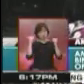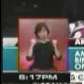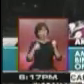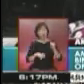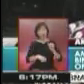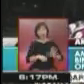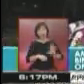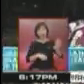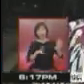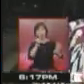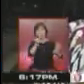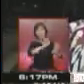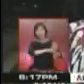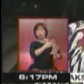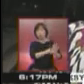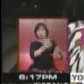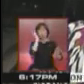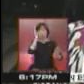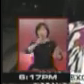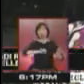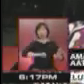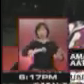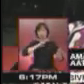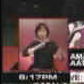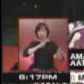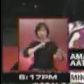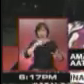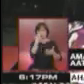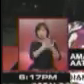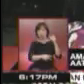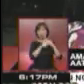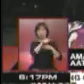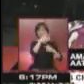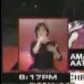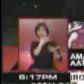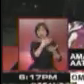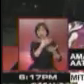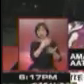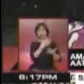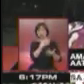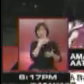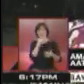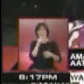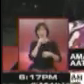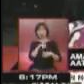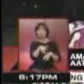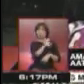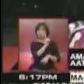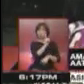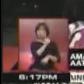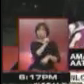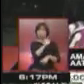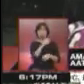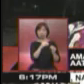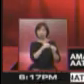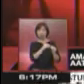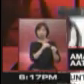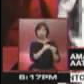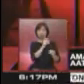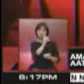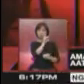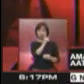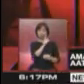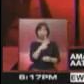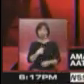her two daughters will be proud of both of them as well. That's all, Rufa. Wait for more from me. Mahal